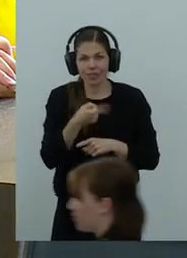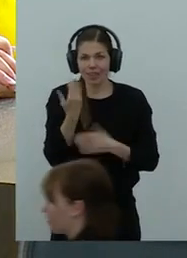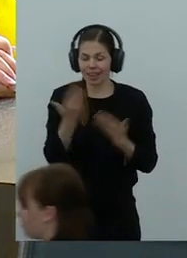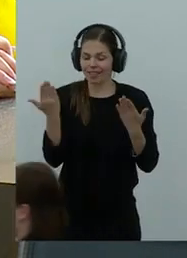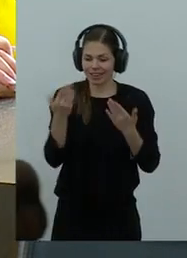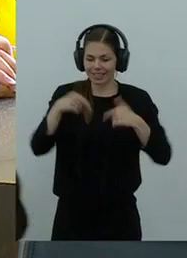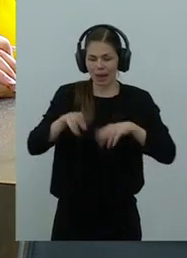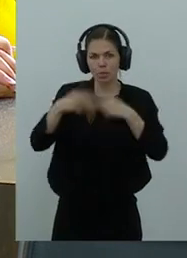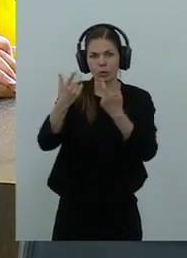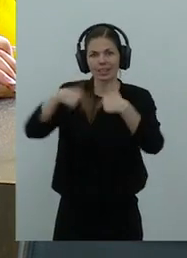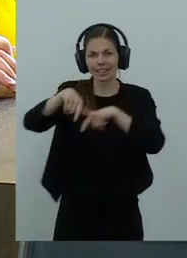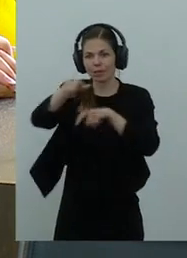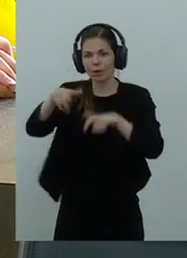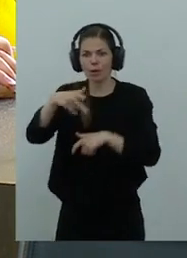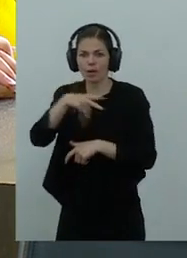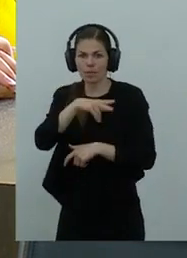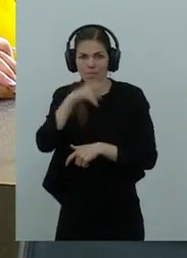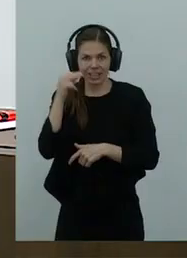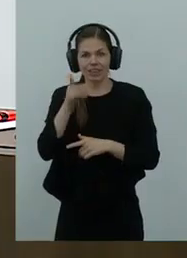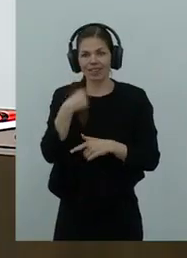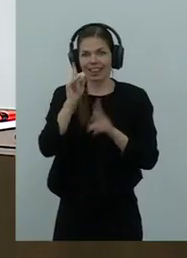unserem Bundesland stolz dienen.